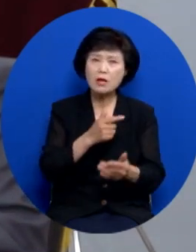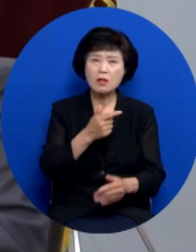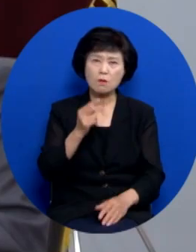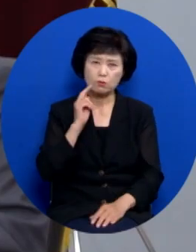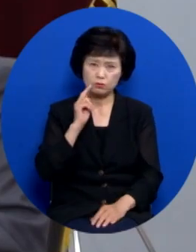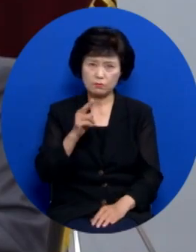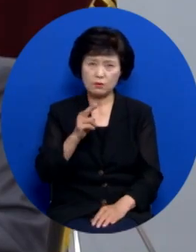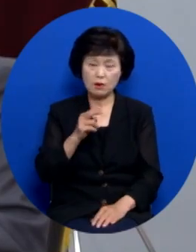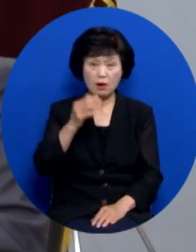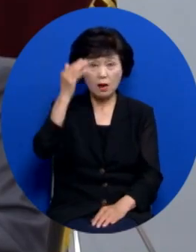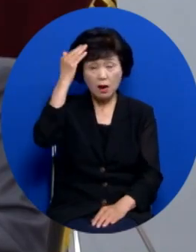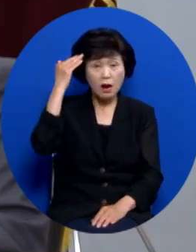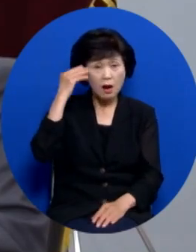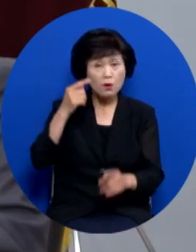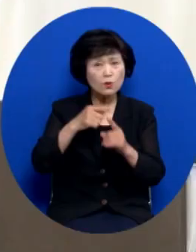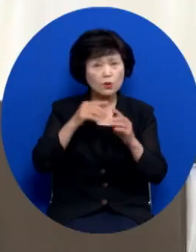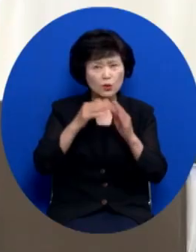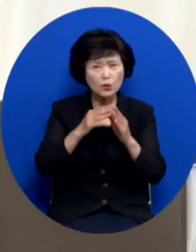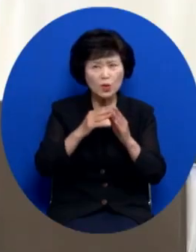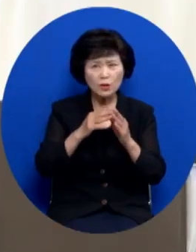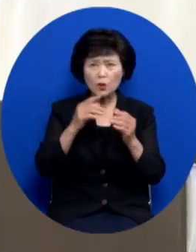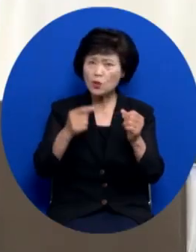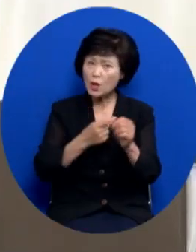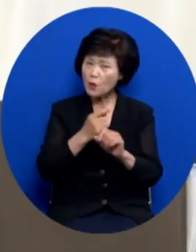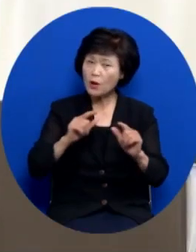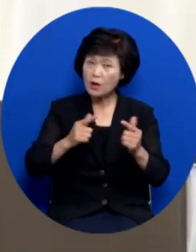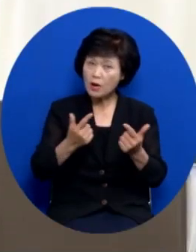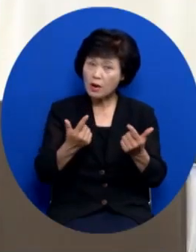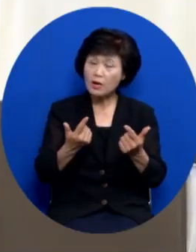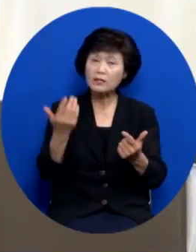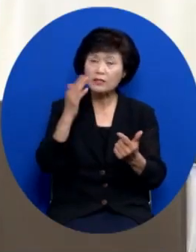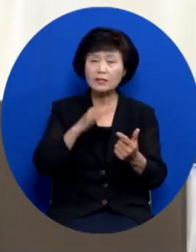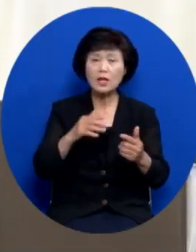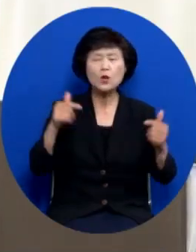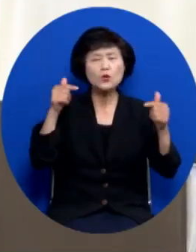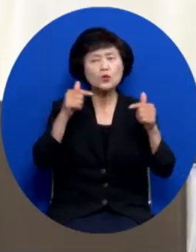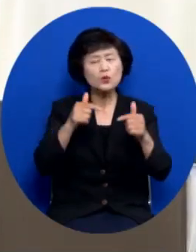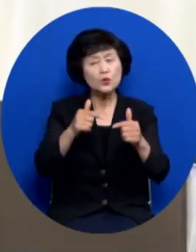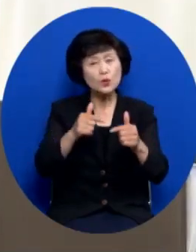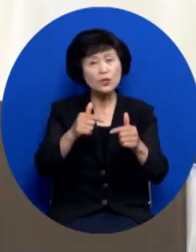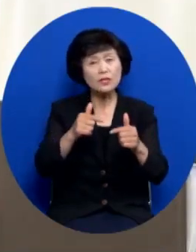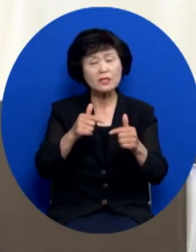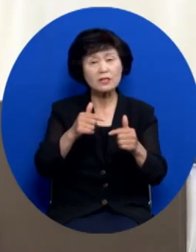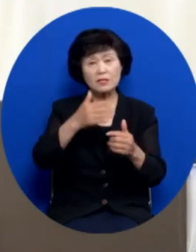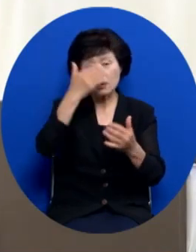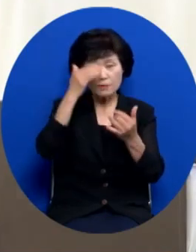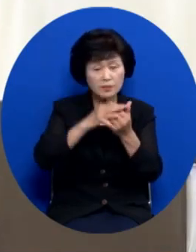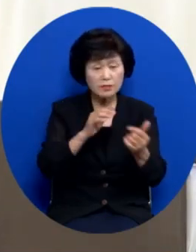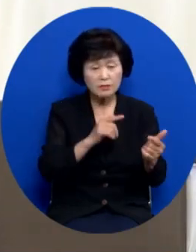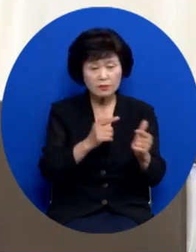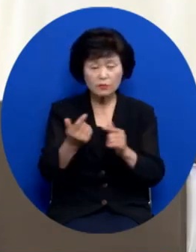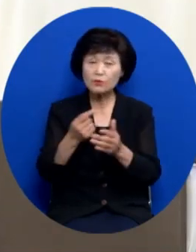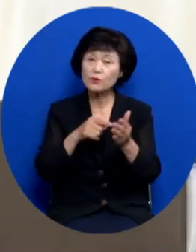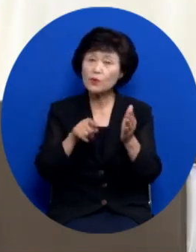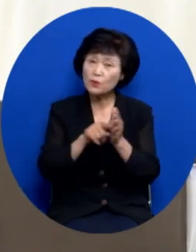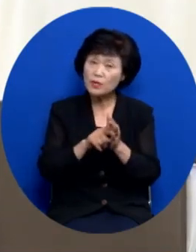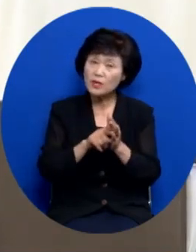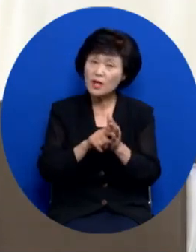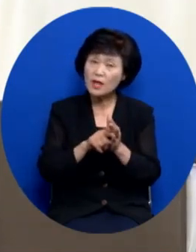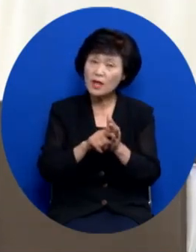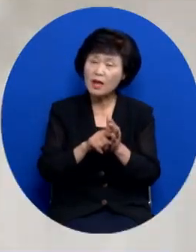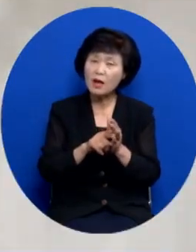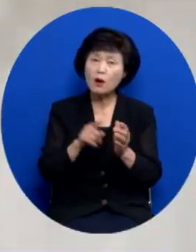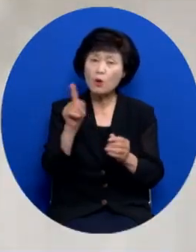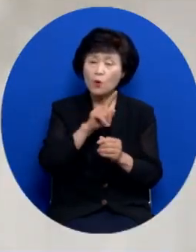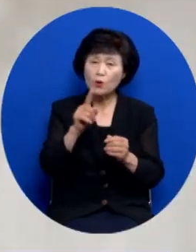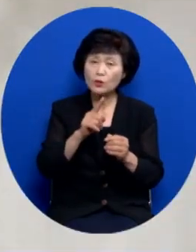심각합니다. 한국교회도 예외는 아닌 것 같은데요. 줄고 있는 다음 세대, 한국교회 안에 줄고 있는 다음 세대를 위해서 교단 차원의 어떤